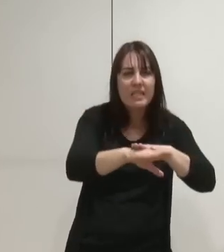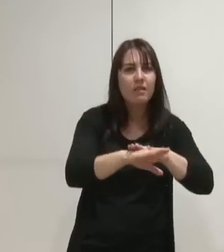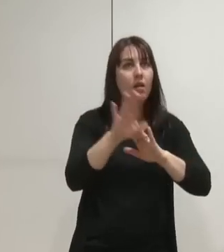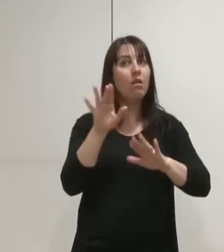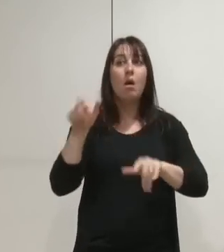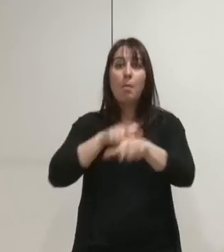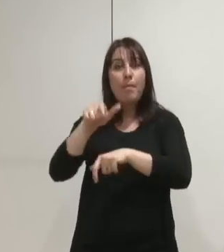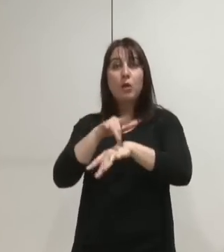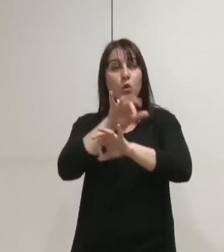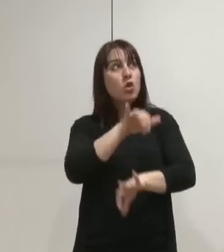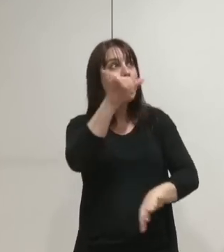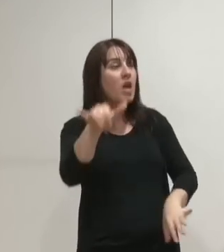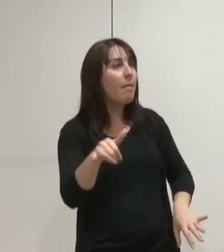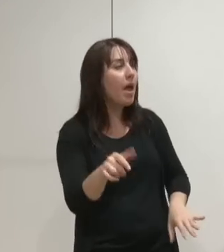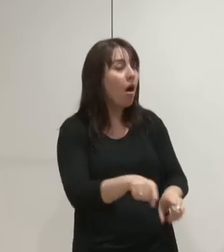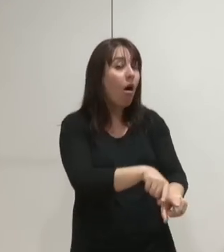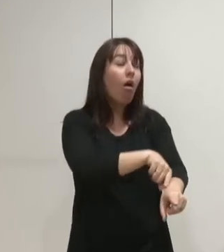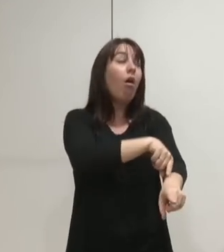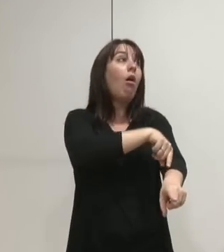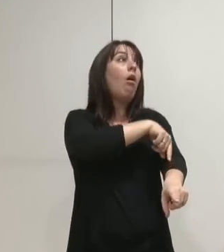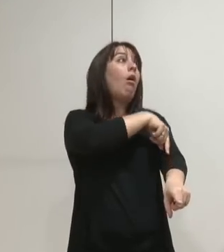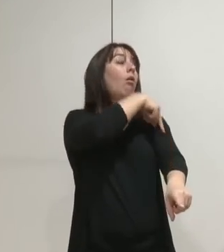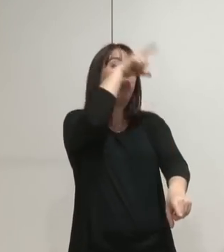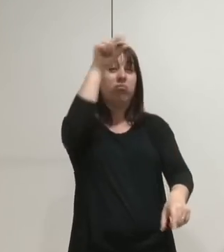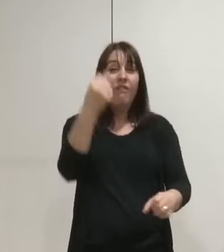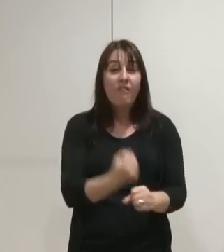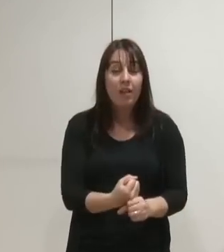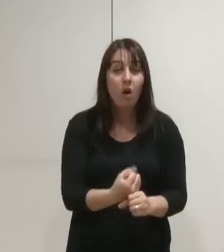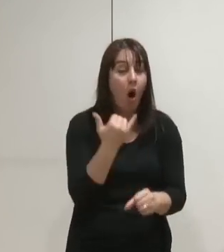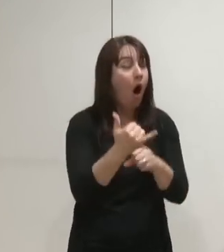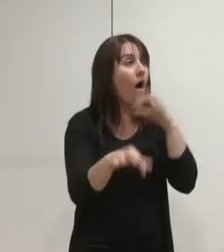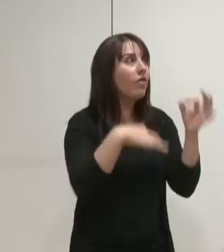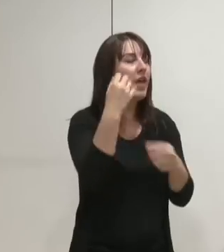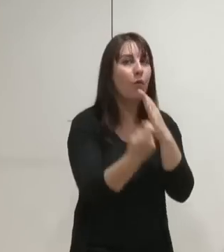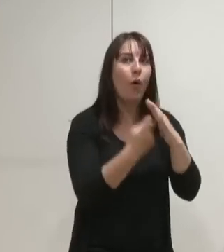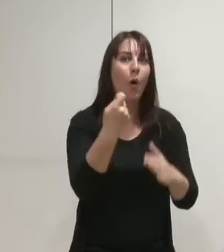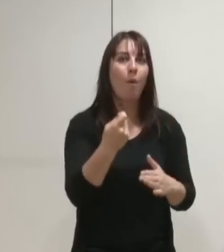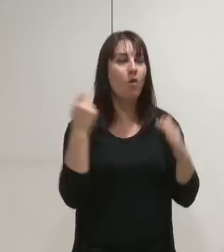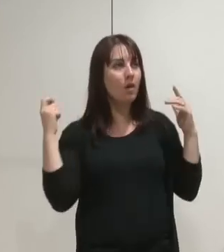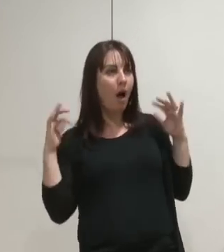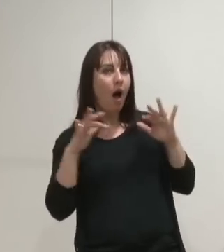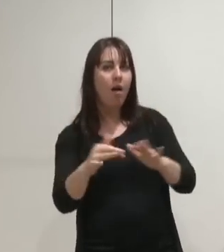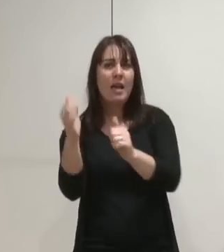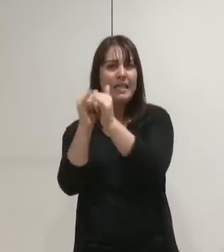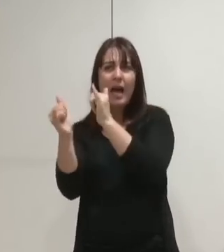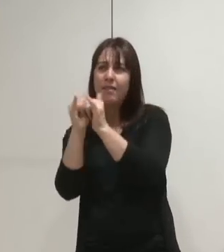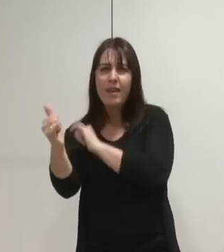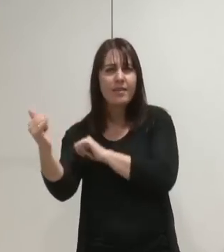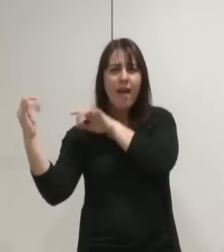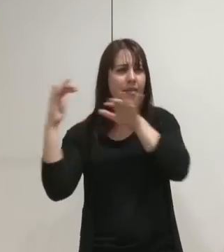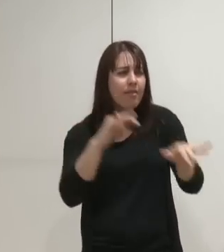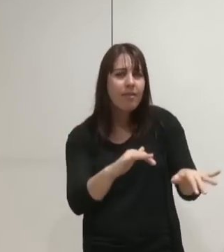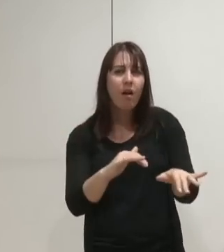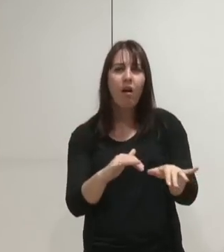équipement pour y faire du sur piste depuis euh plus de 20 ans et qui sont venus de Saint-Étienne de il y